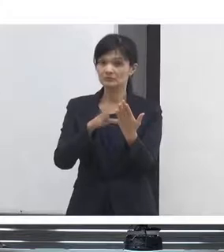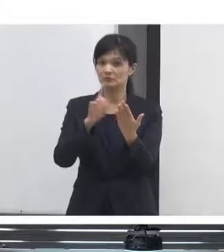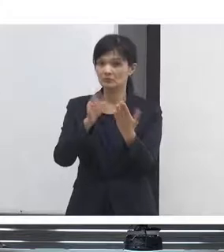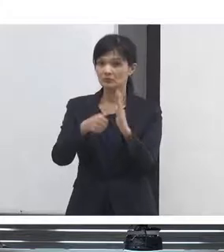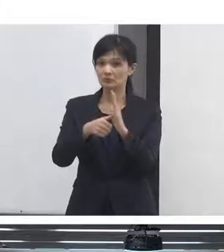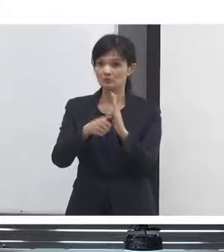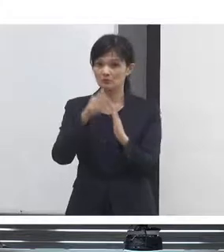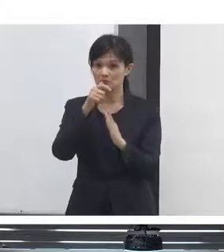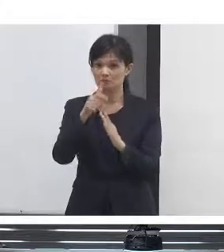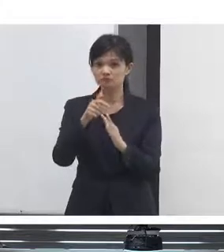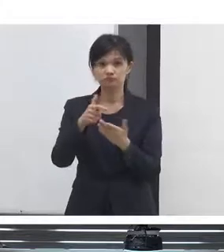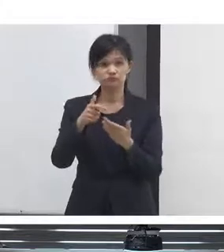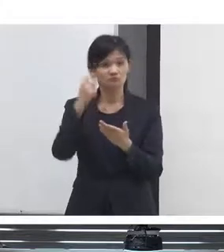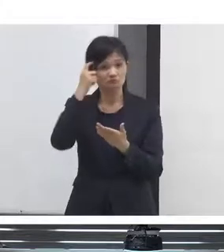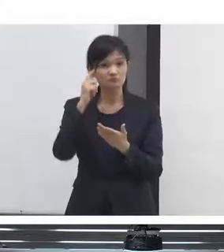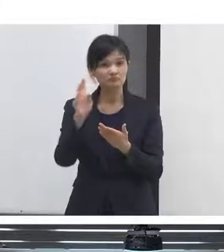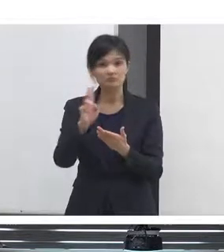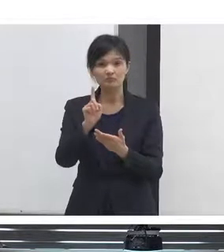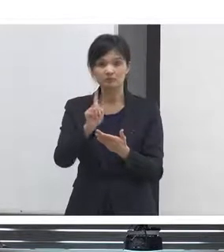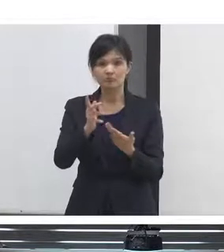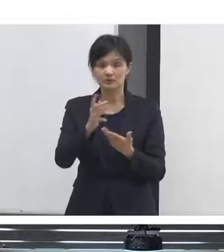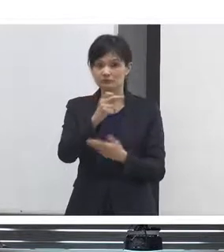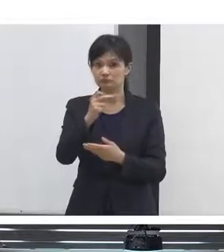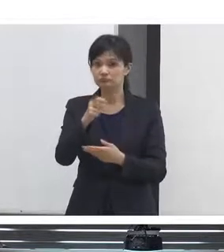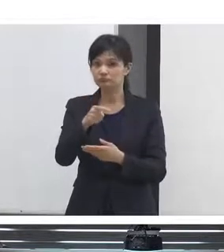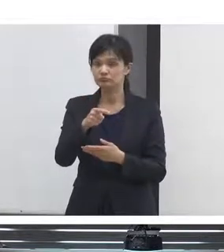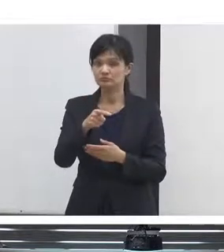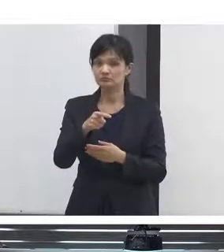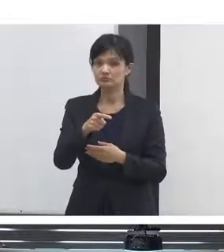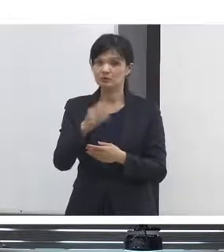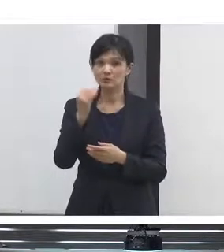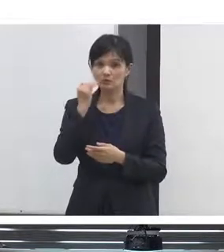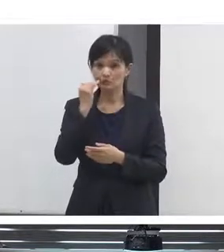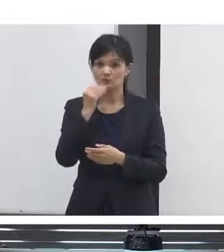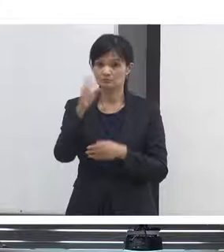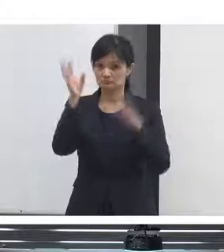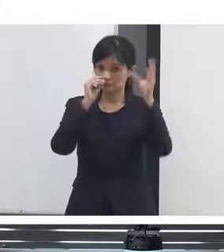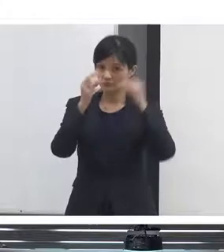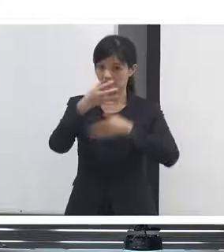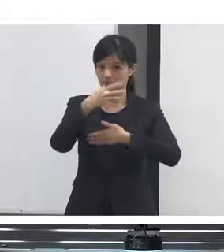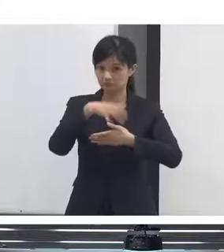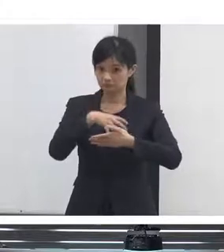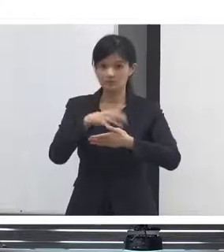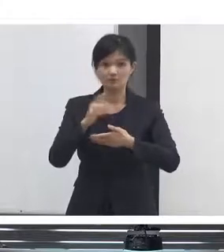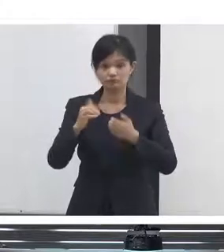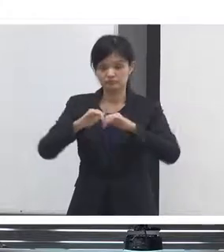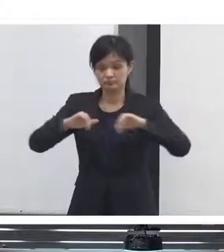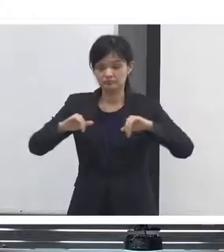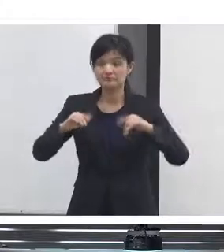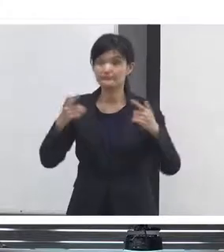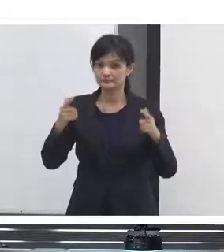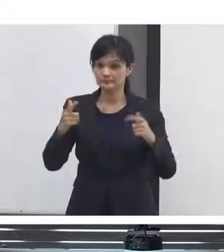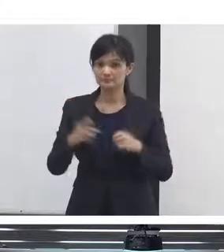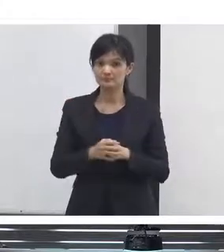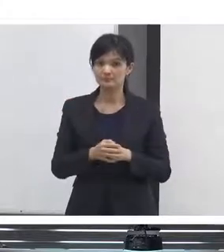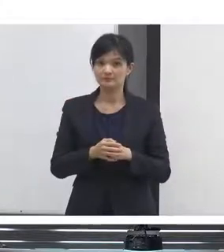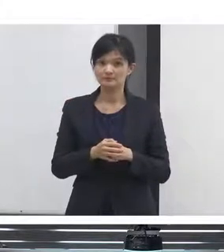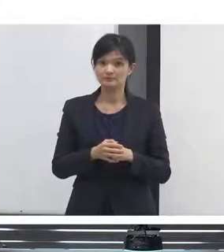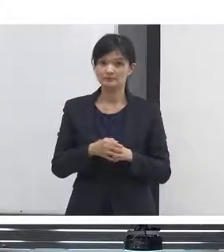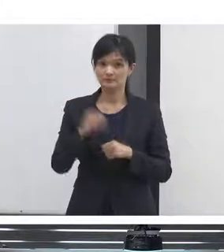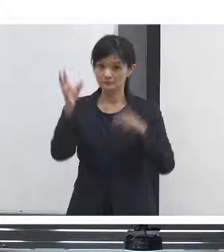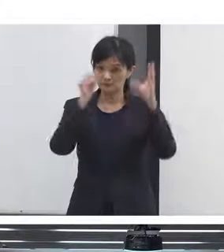一个 schema on write。 什么意思呢？就是说这些 schema 事实上也包含在资料里面，而不是拆开的，就是说不是先预选在某一个地方，